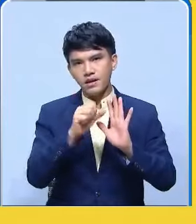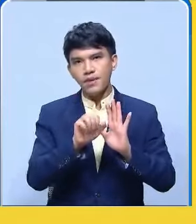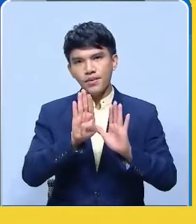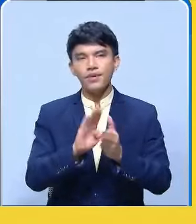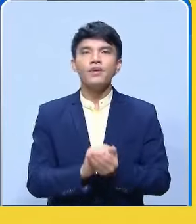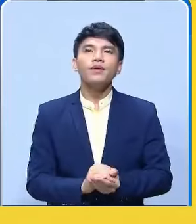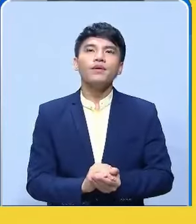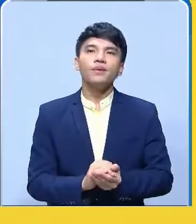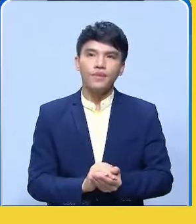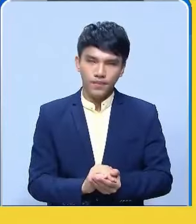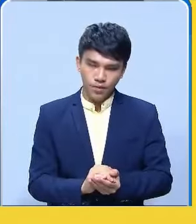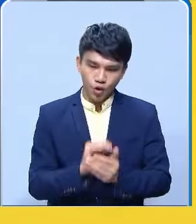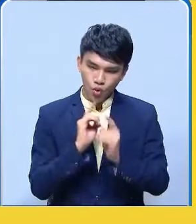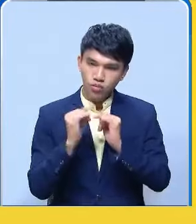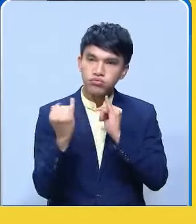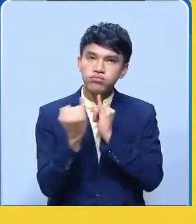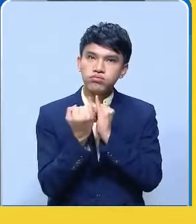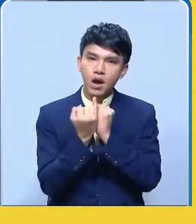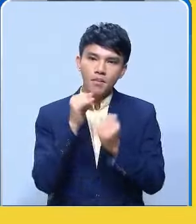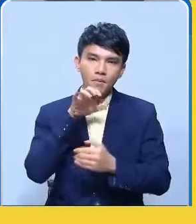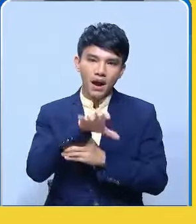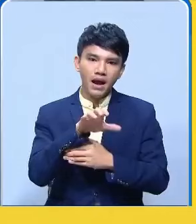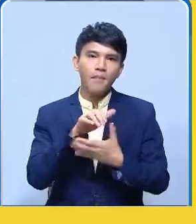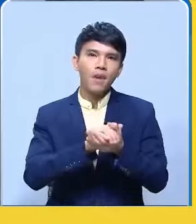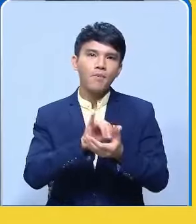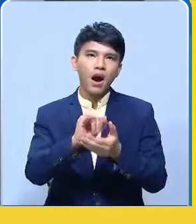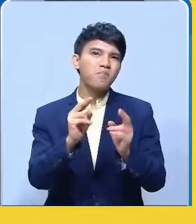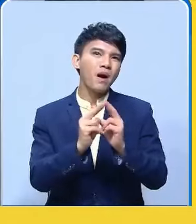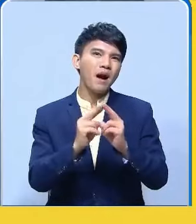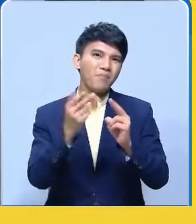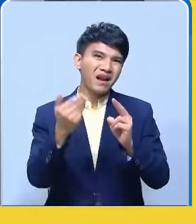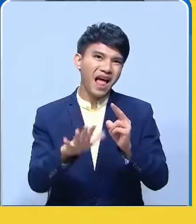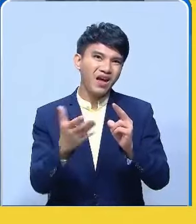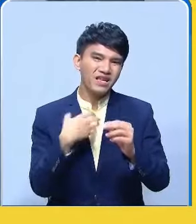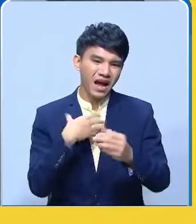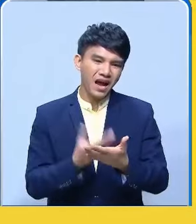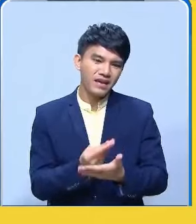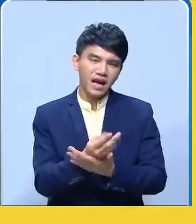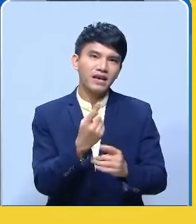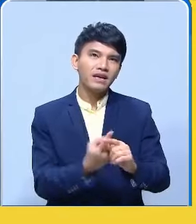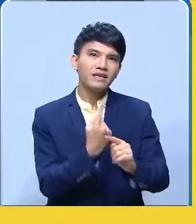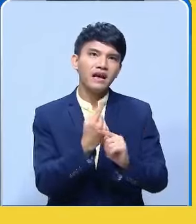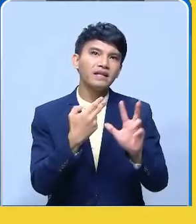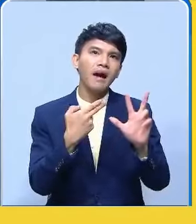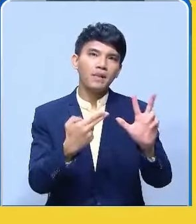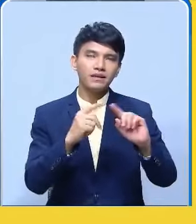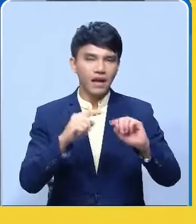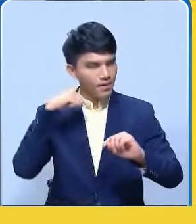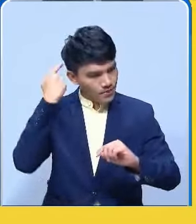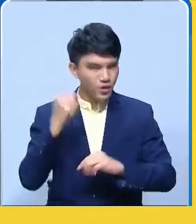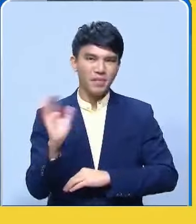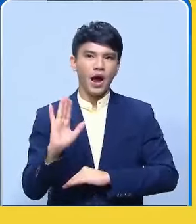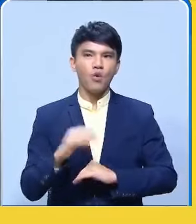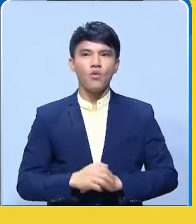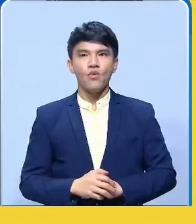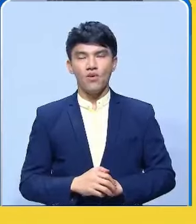ยนะคะเข้ามาตีสนิทบังคับให้เธอเป็นเมียน้อยยื่นข้อเสนอเดี๋ยวบอกจะให้เงินเดือนเดือนละ 30,000 บาทแต่ว่าเธอปฏิเสธไ